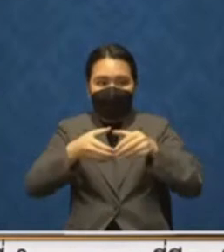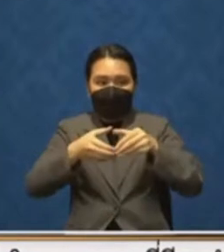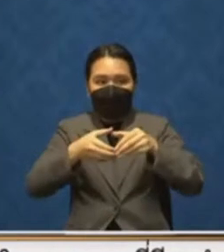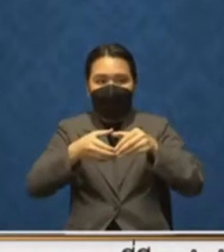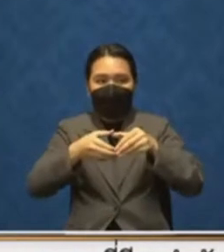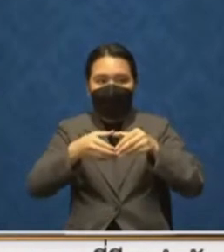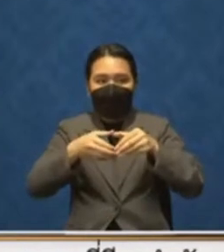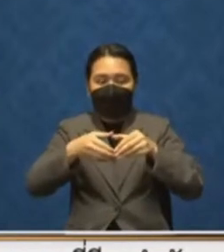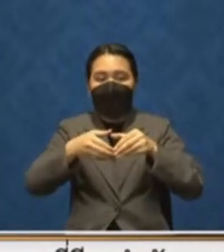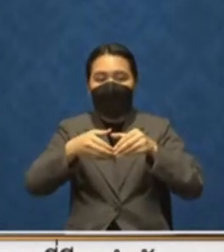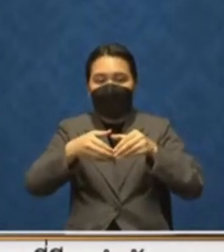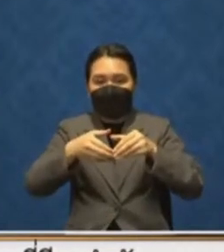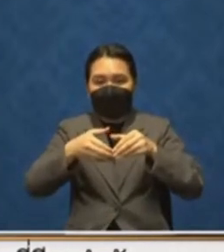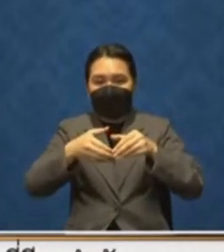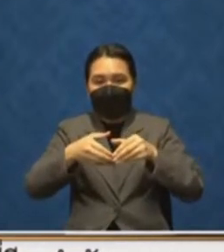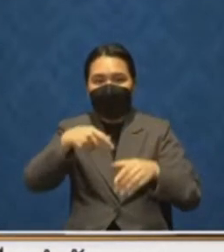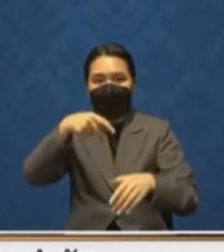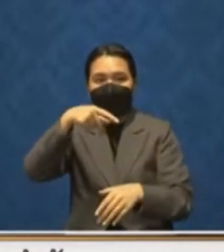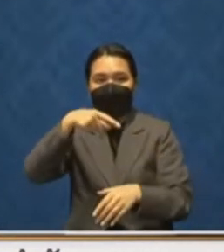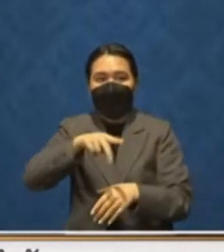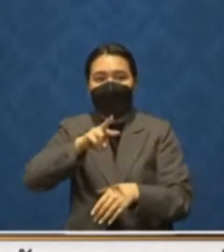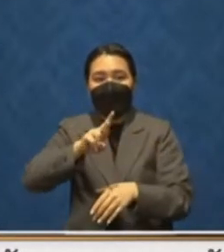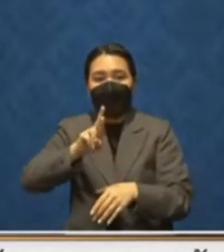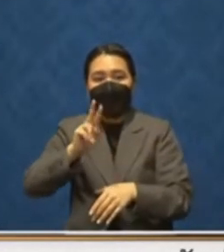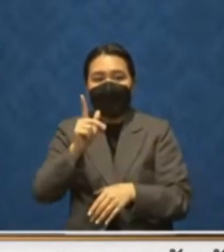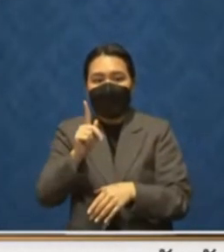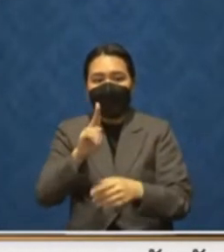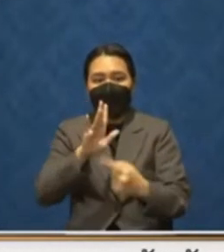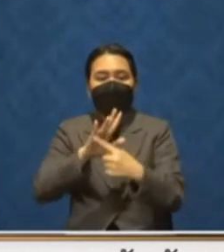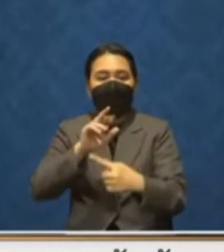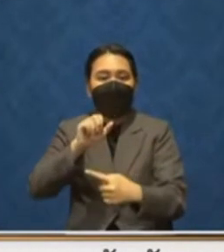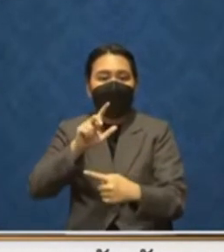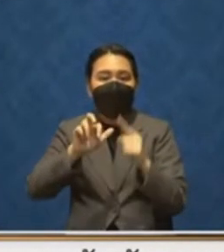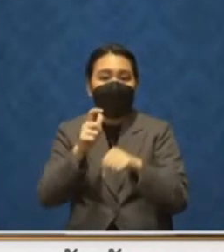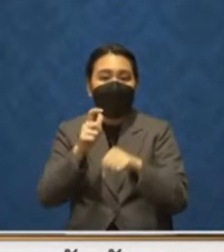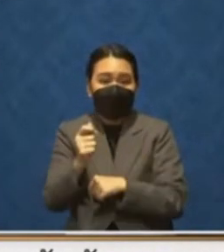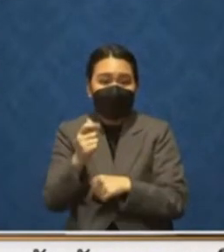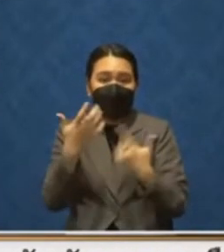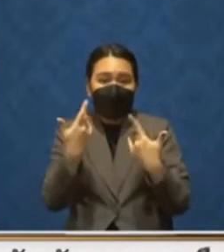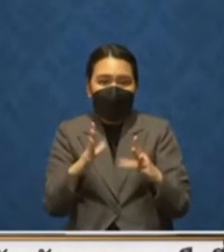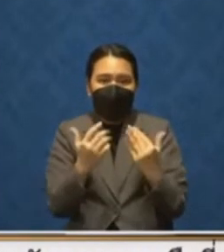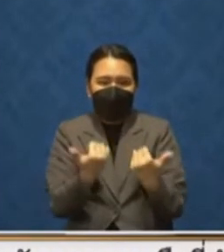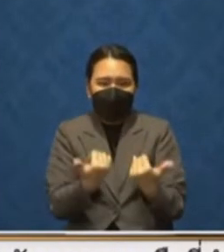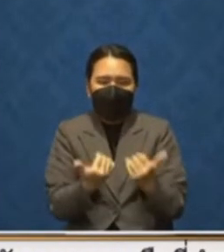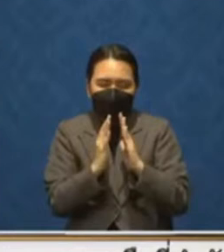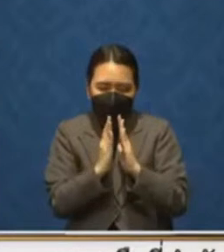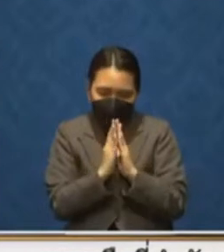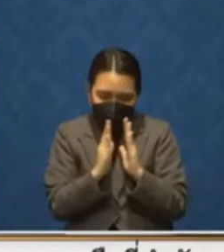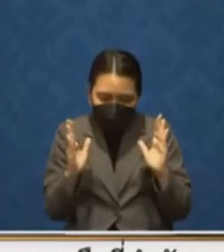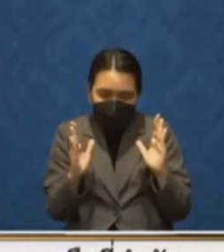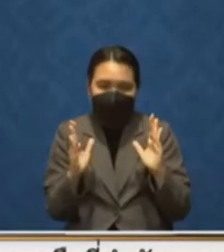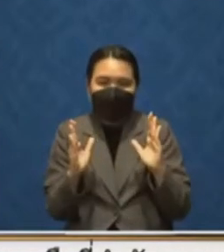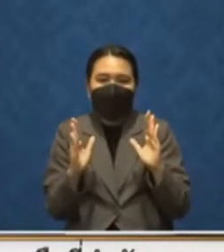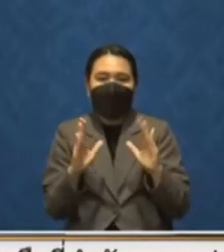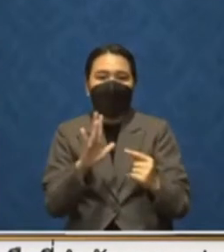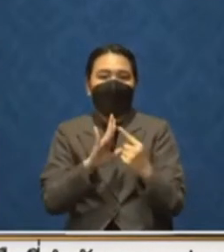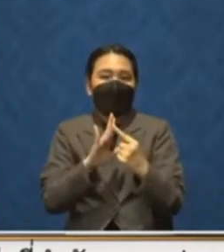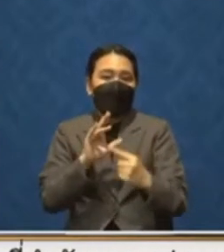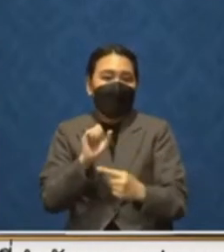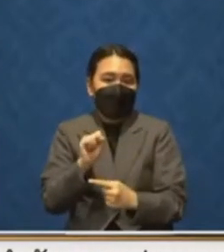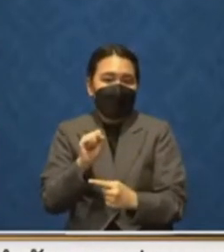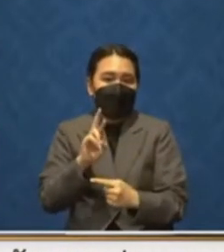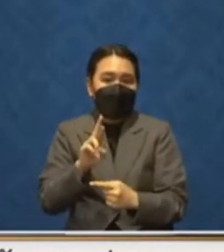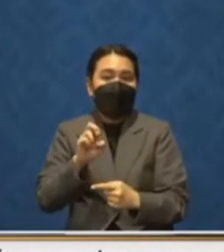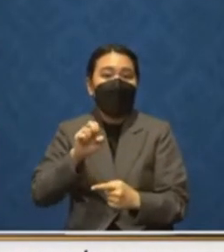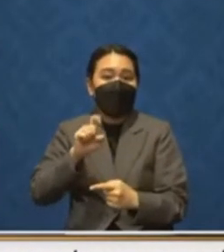แล้ววันนี้กับผมต้องกราบขอบพระคุณท่านพ่อดลเอกเสรีเตมียเวสที่ท่านได้เห็นความสำคัญของนักต่อ